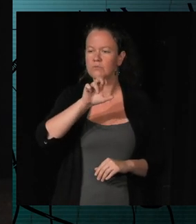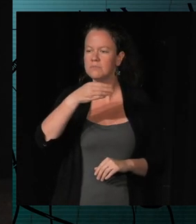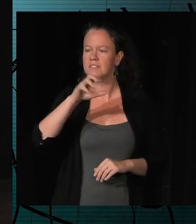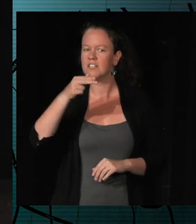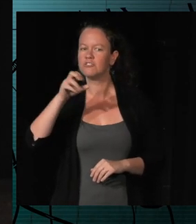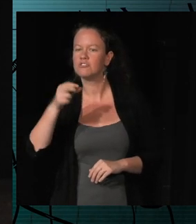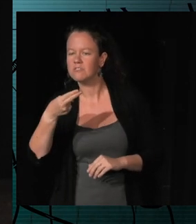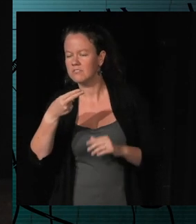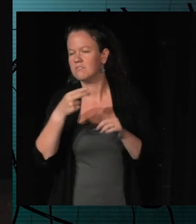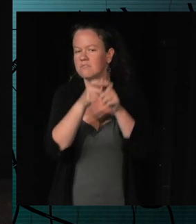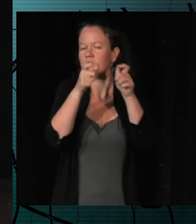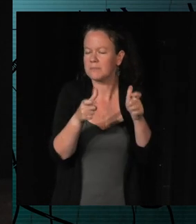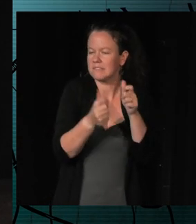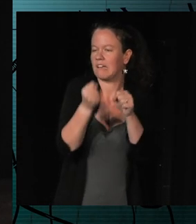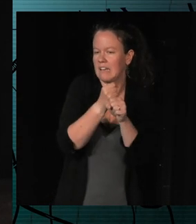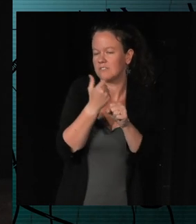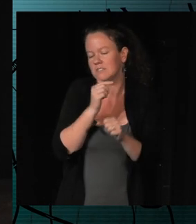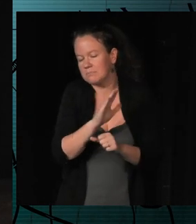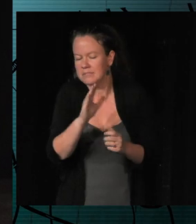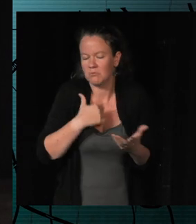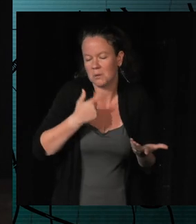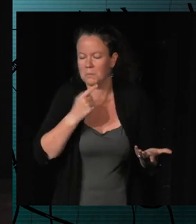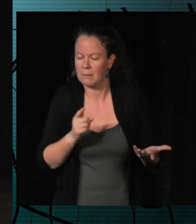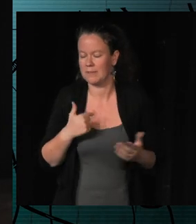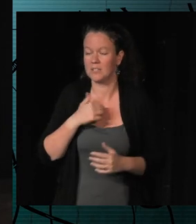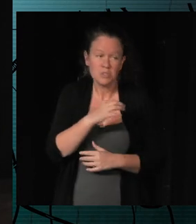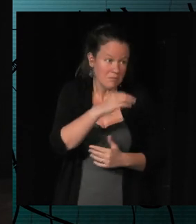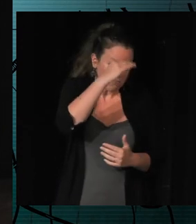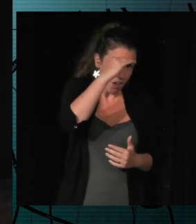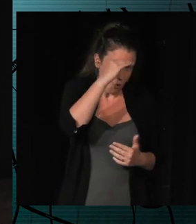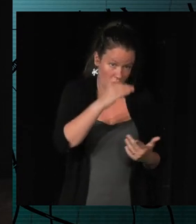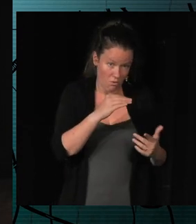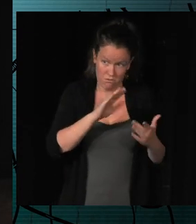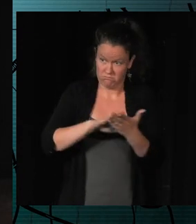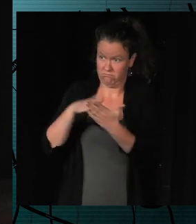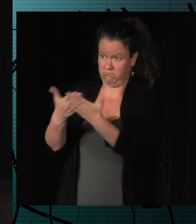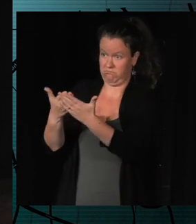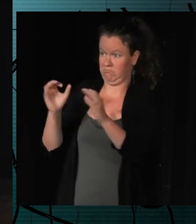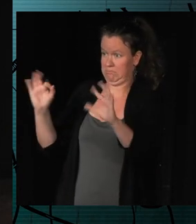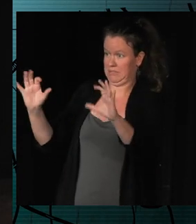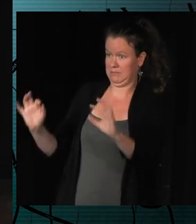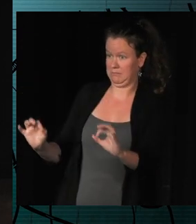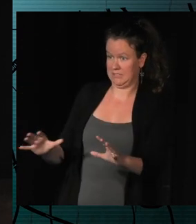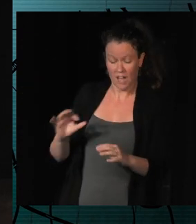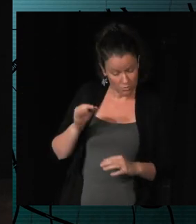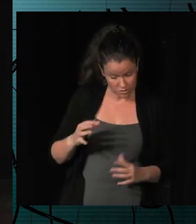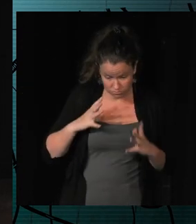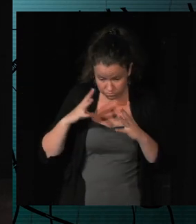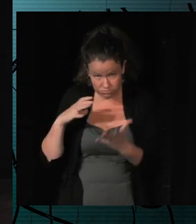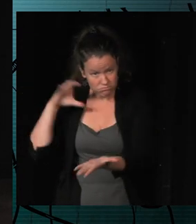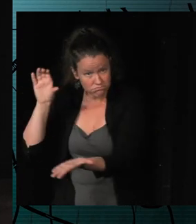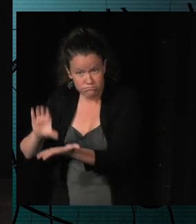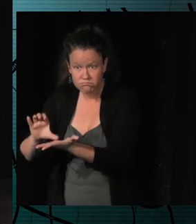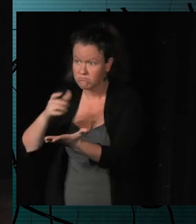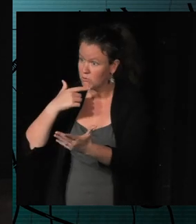des Chang enfin c'est pas parce que tu fais un film Mario boss tu sais que ça va être balisé quoi donc après il moyen c'est très bien fait il y a pas de problème làdessus toute façon il y en a plein